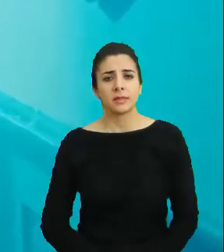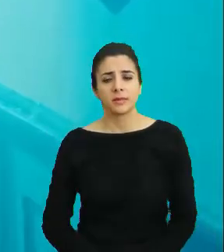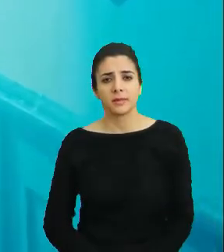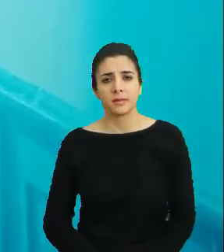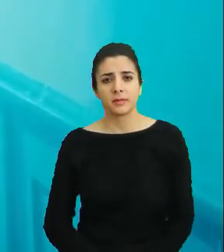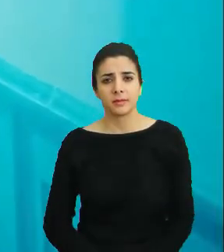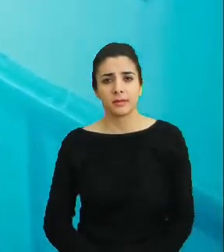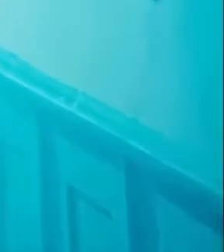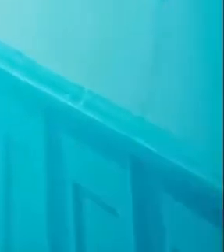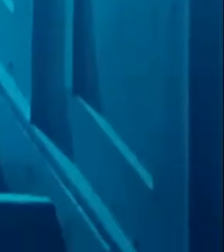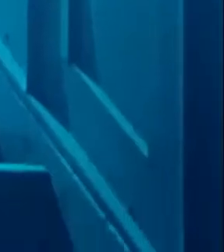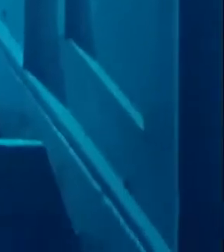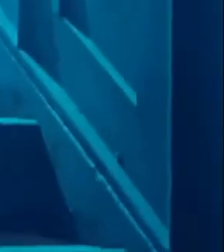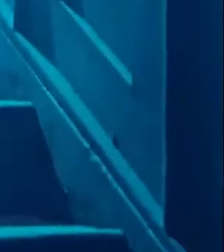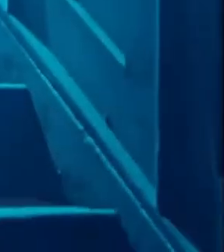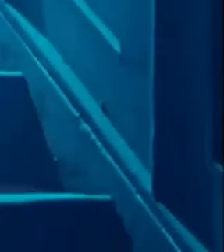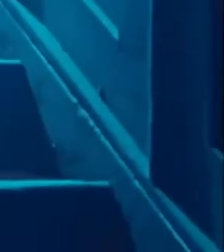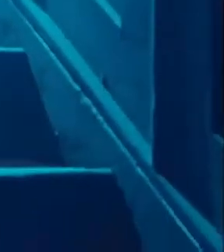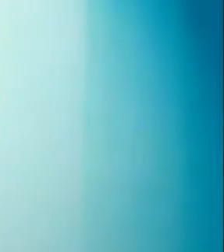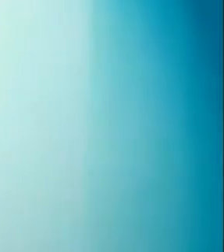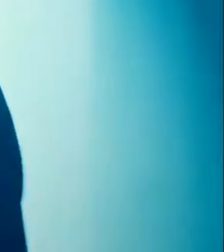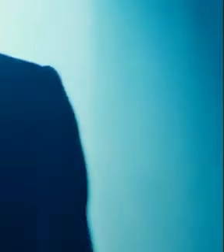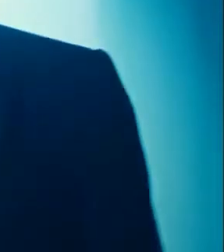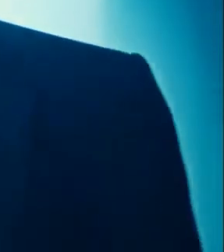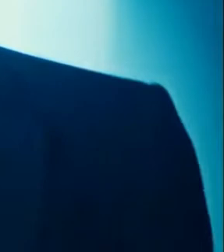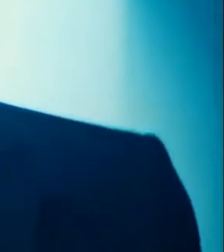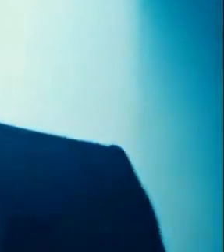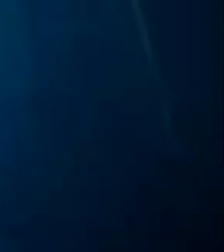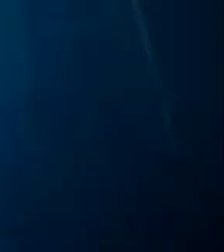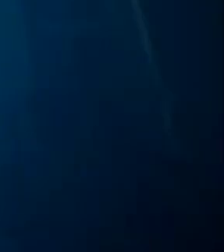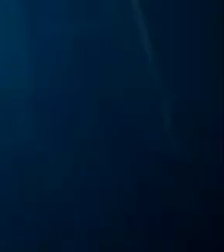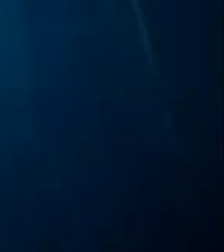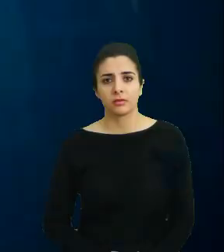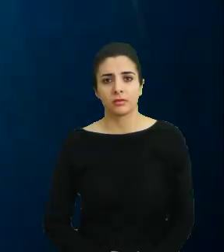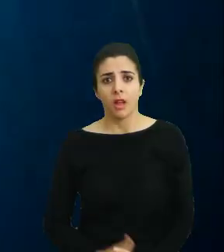Zafer ve kahraman zombiden farksızlar. Fuat kaçarken yavaş yavaş yürüyorlar.